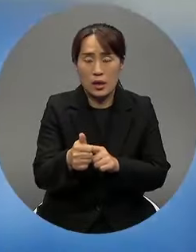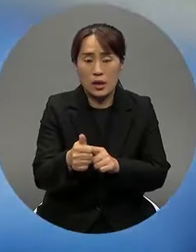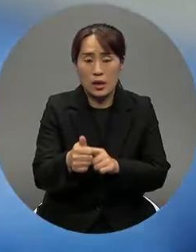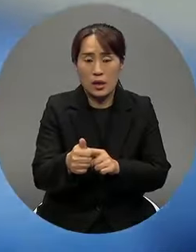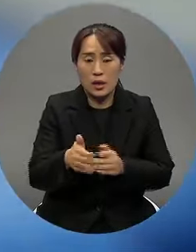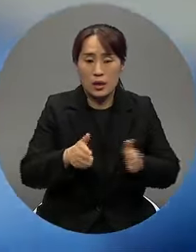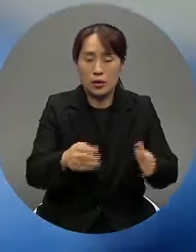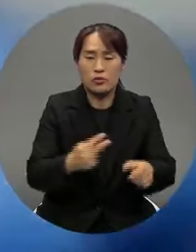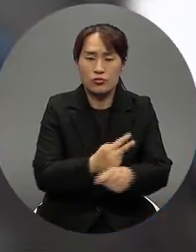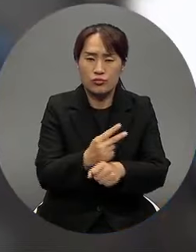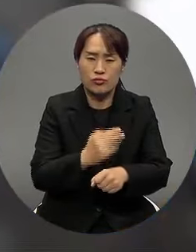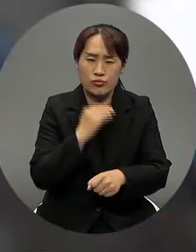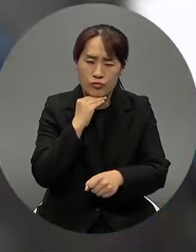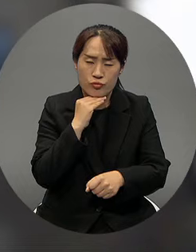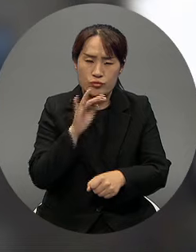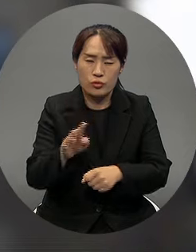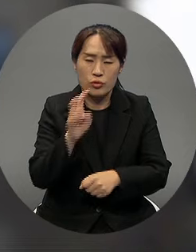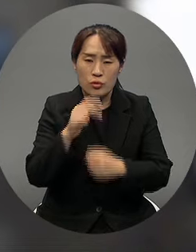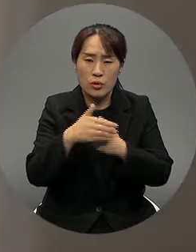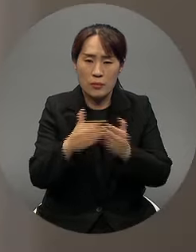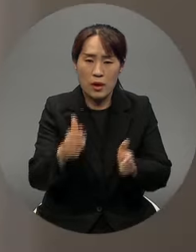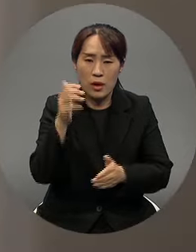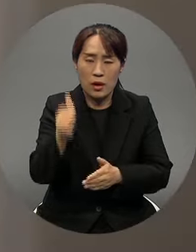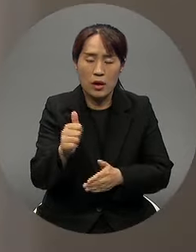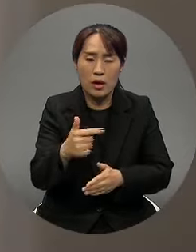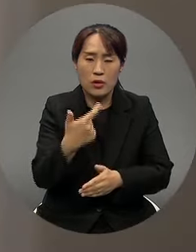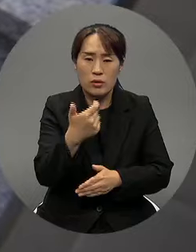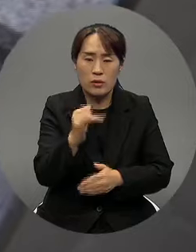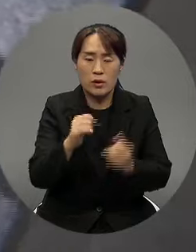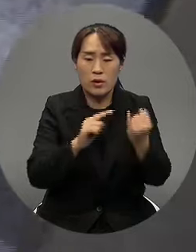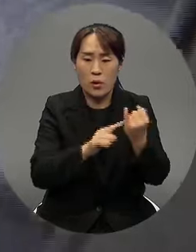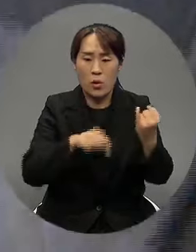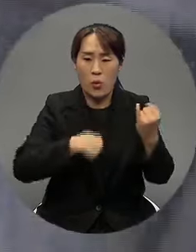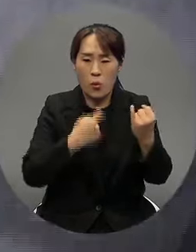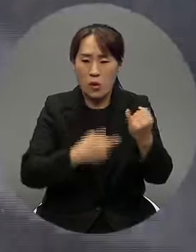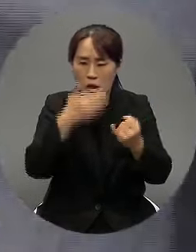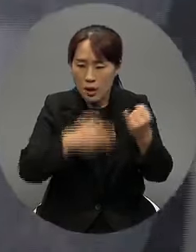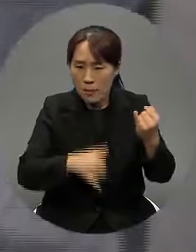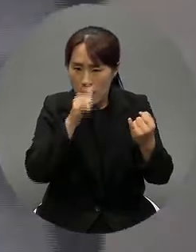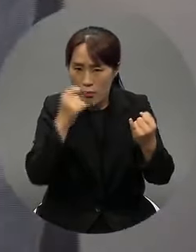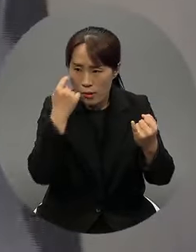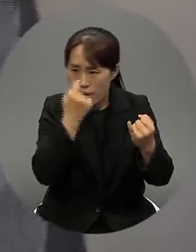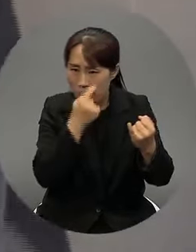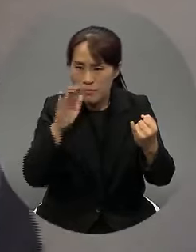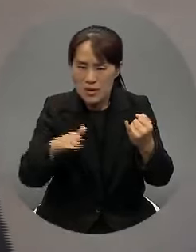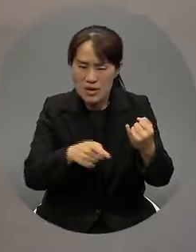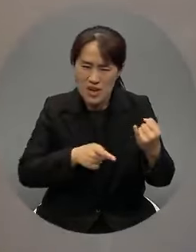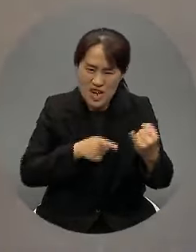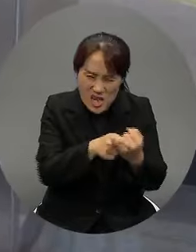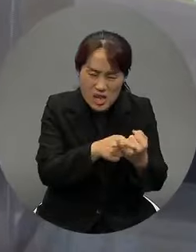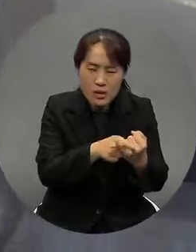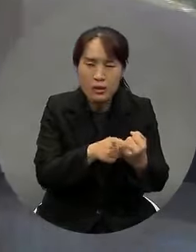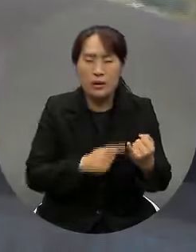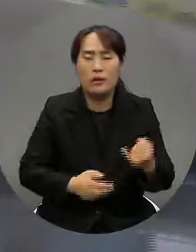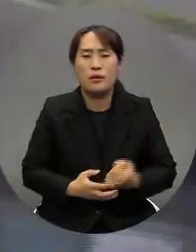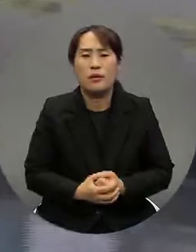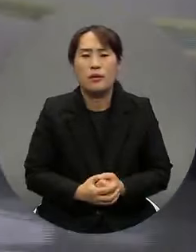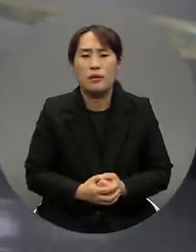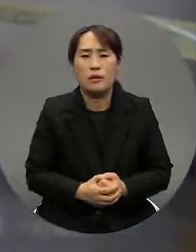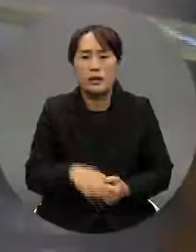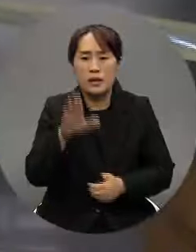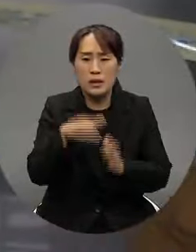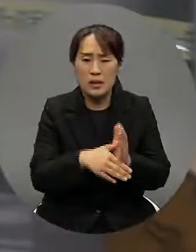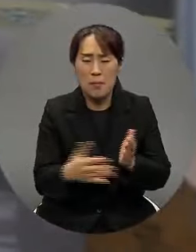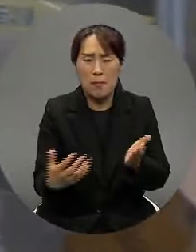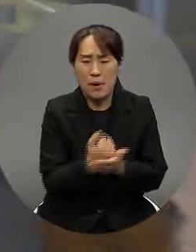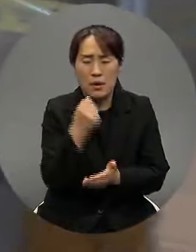복도에서 두 시간을 기다리다 노래방 주인인 60대 여성이 혼자 남은 걸 확인한 뒤 무참히 살해했습니다 당시